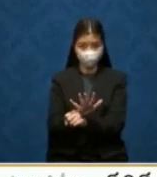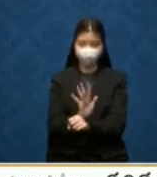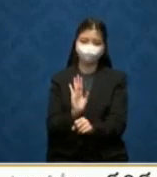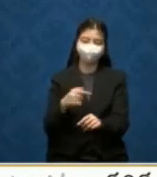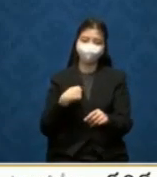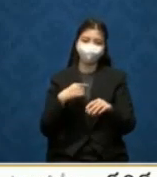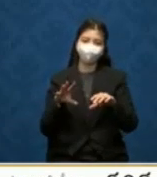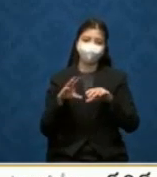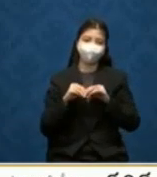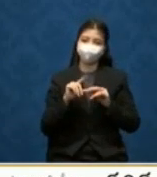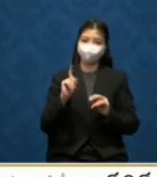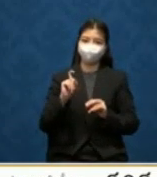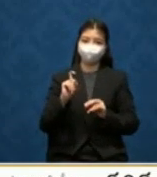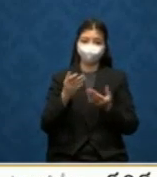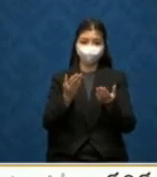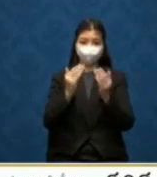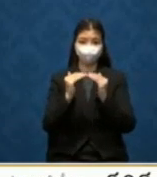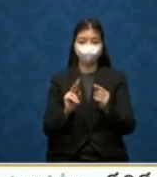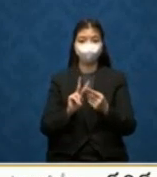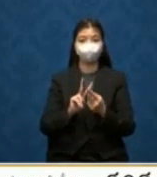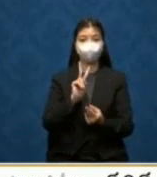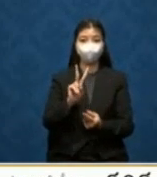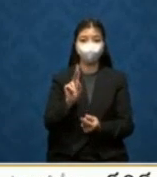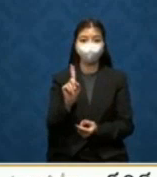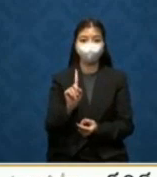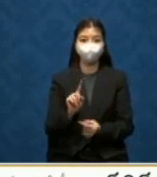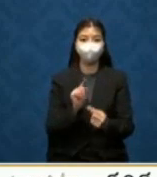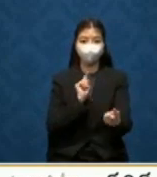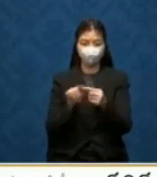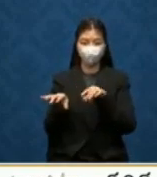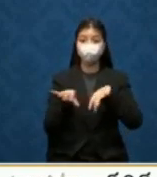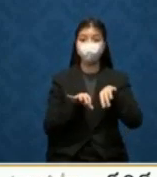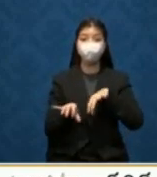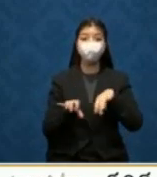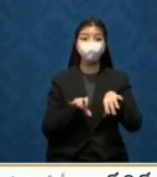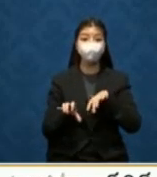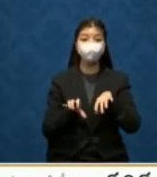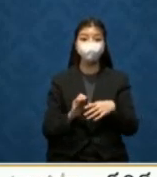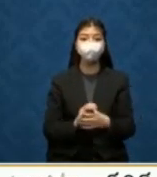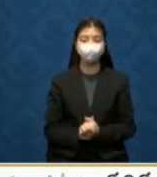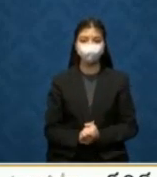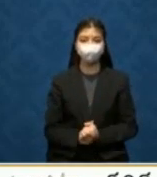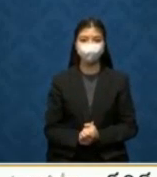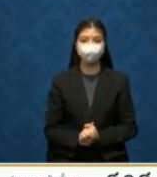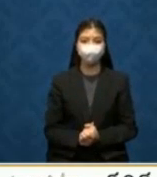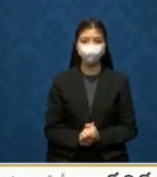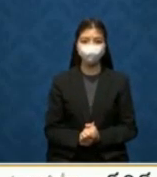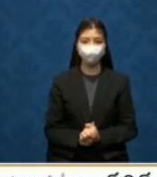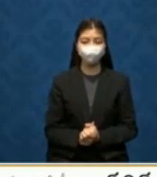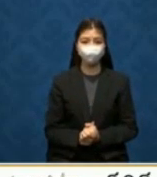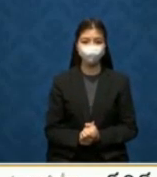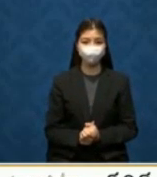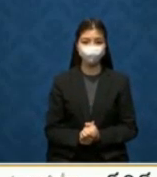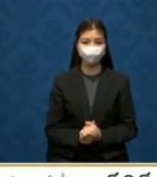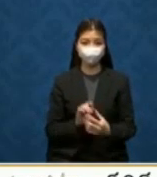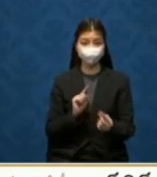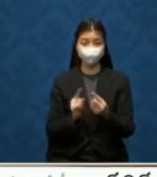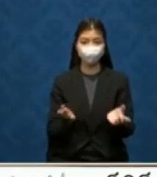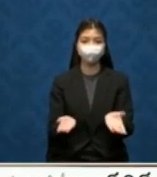ครับเรื่องที่ 2ที่ท่านใช้ในการบริหารท่านเอื้อส่ง